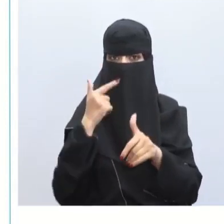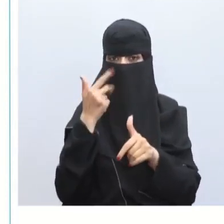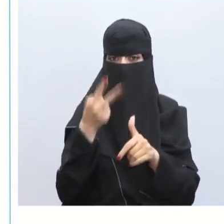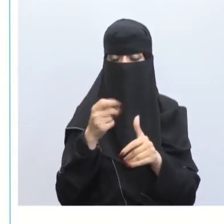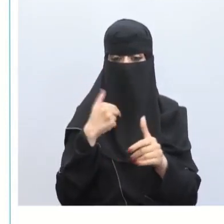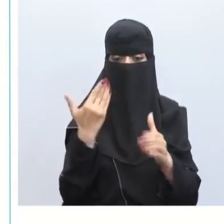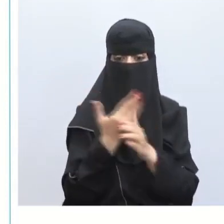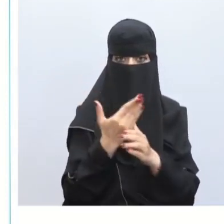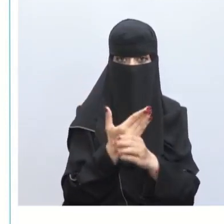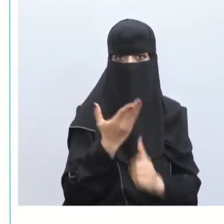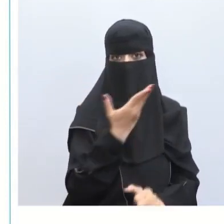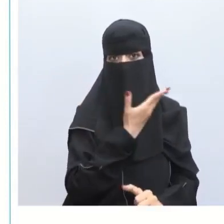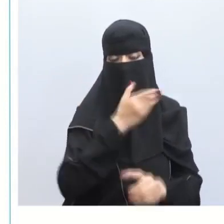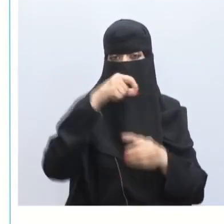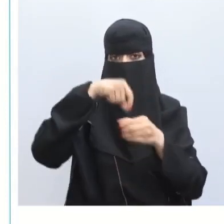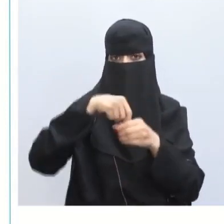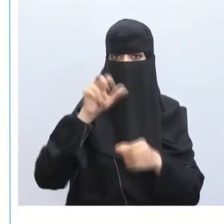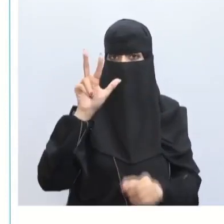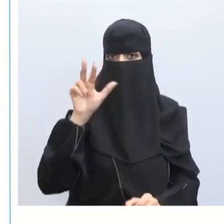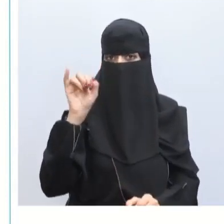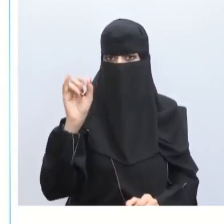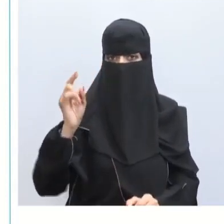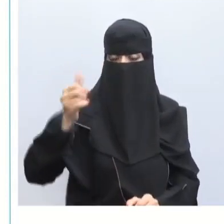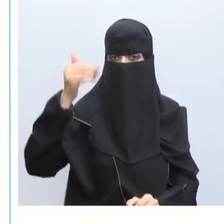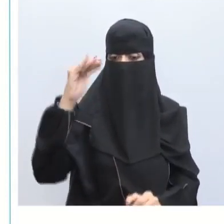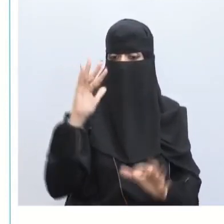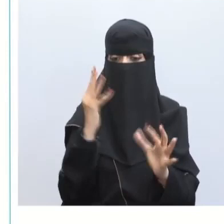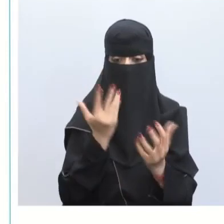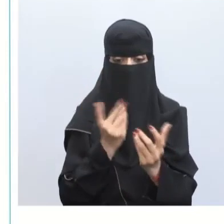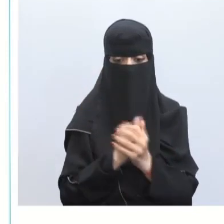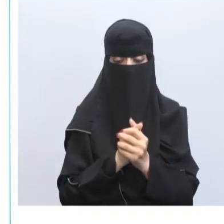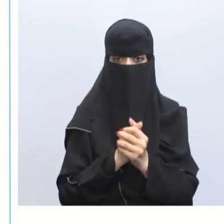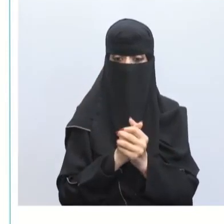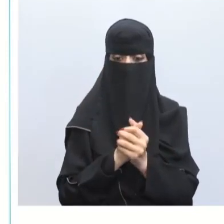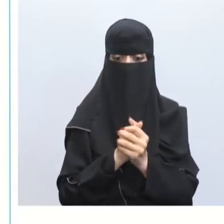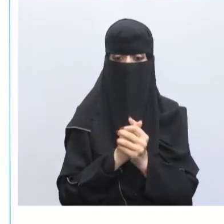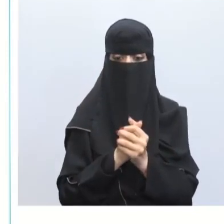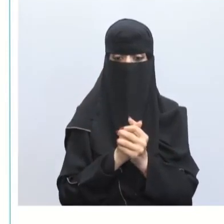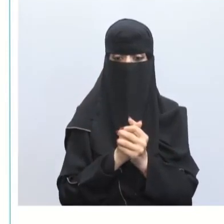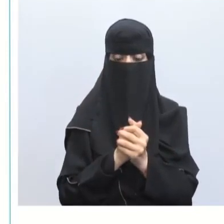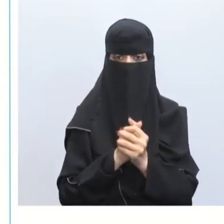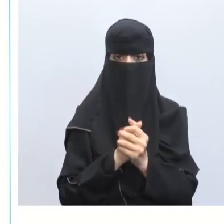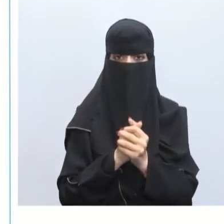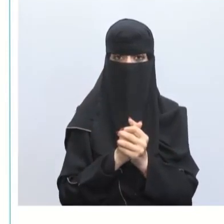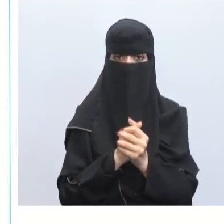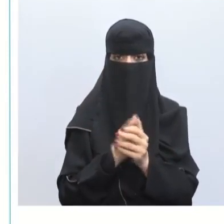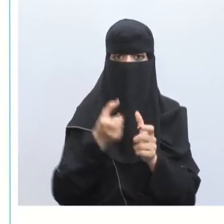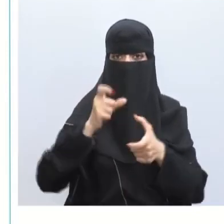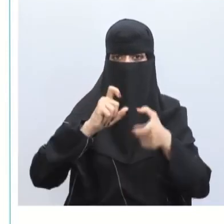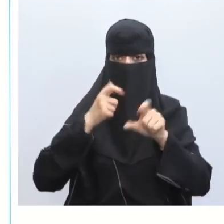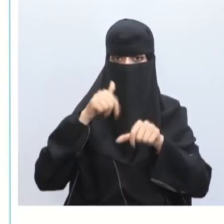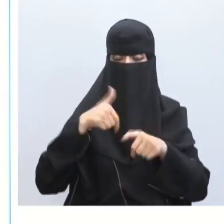العوامل المؤثره في المناخ العوامل المؤثره في المناخ